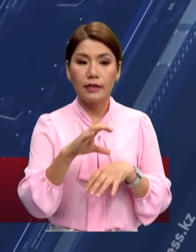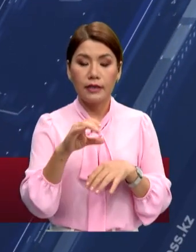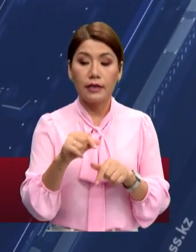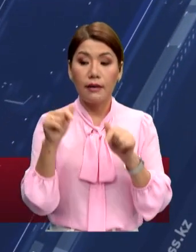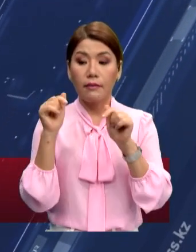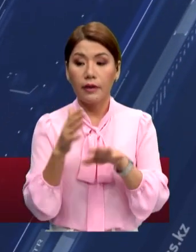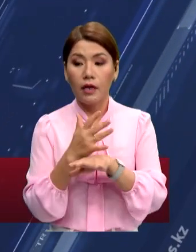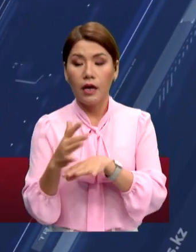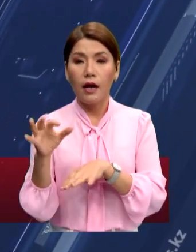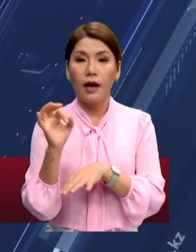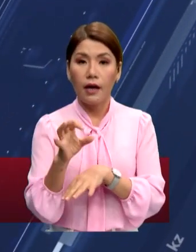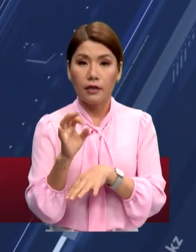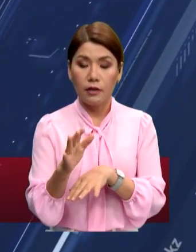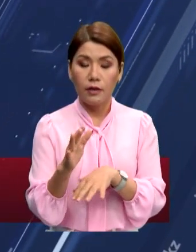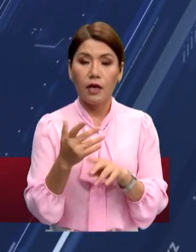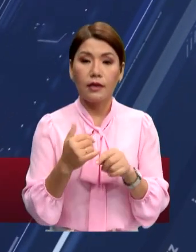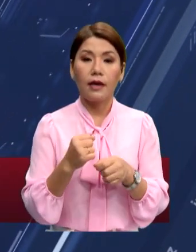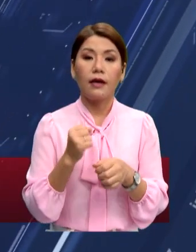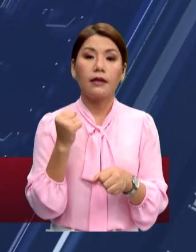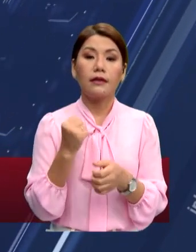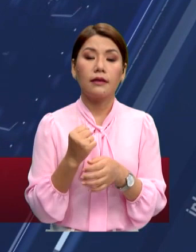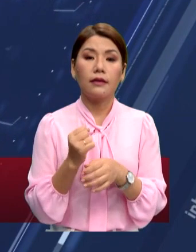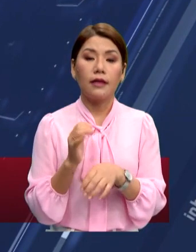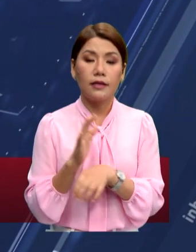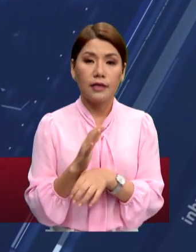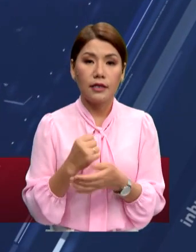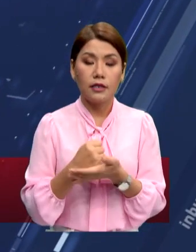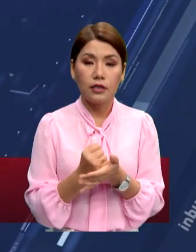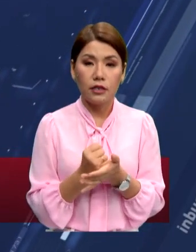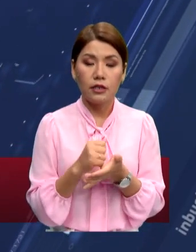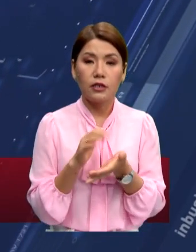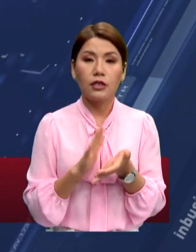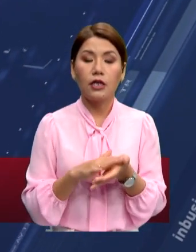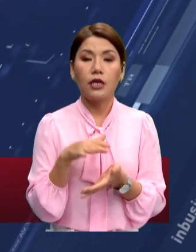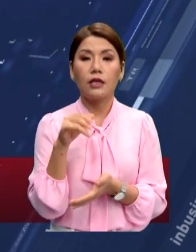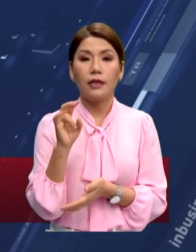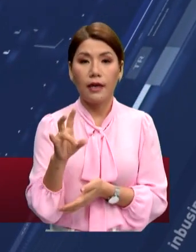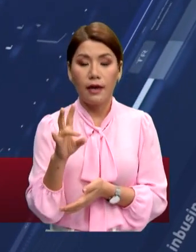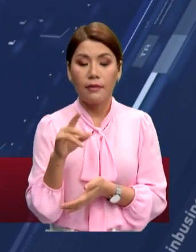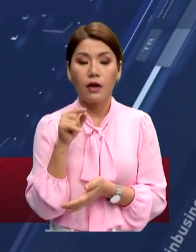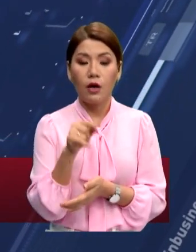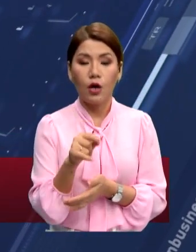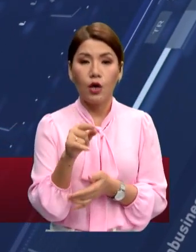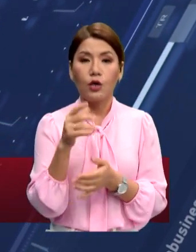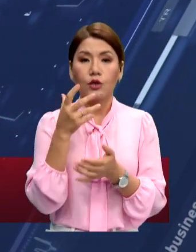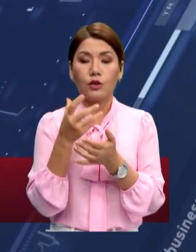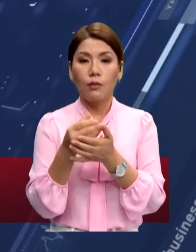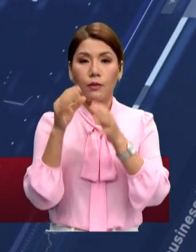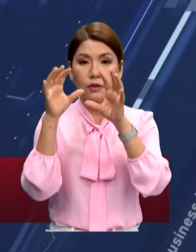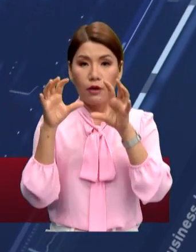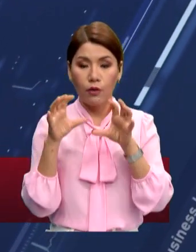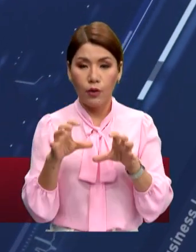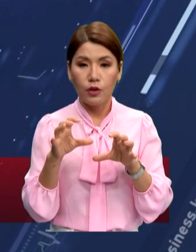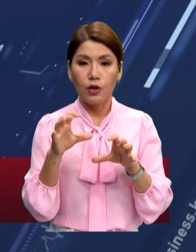в октябре, а выборы будут назначены на ноябрь, то и при этом в самом законе будет,